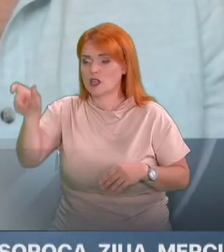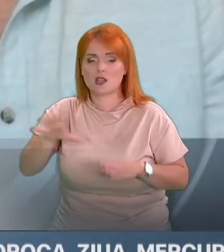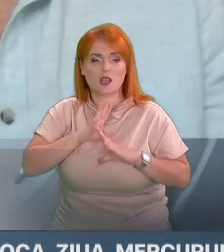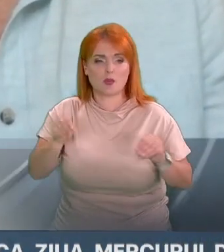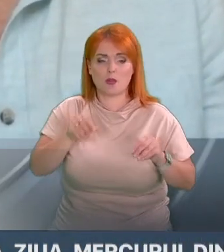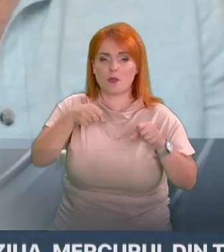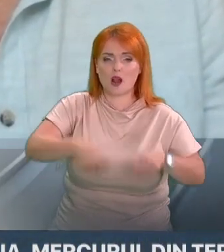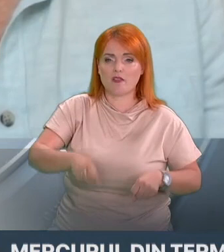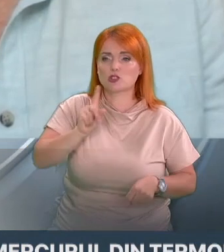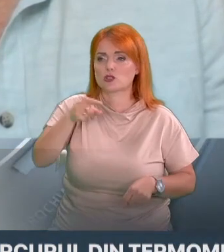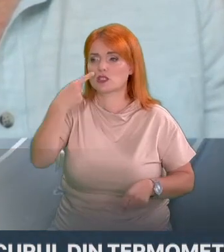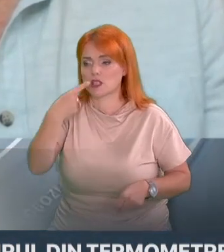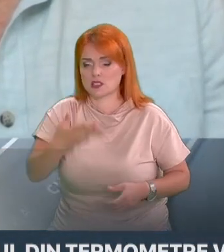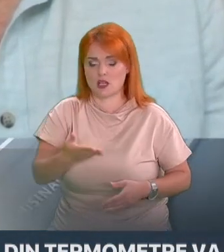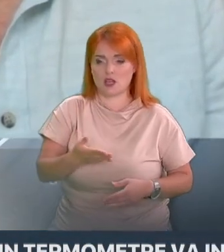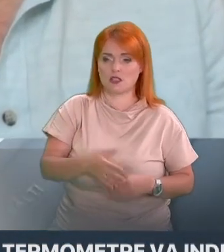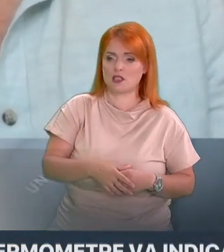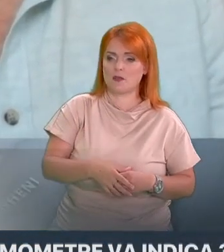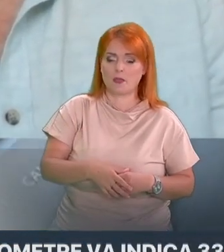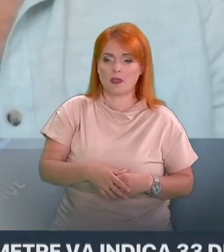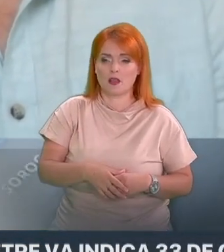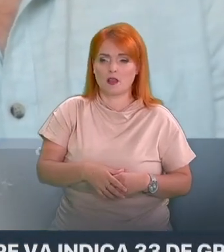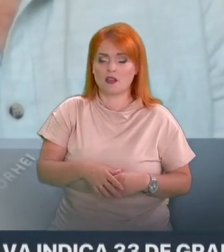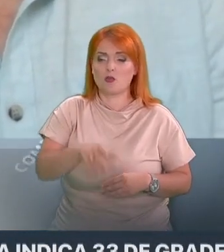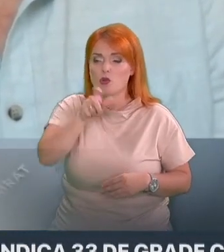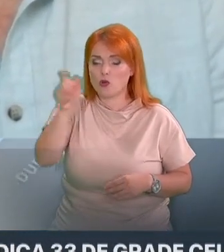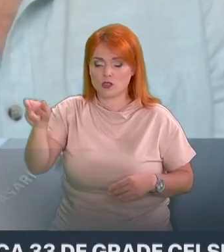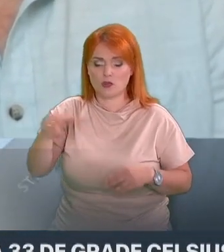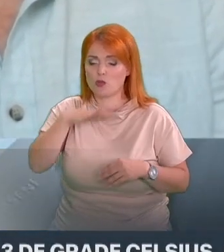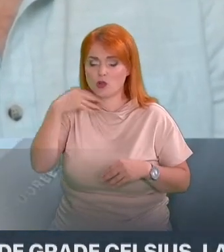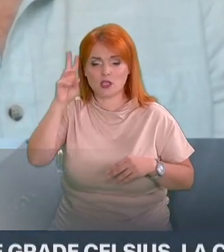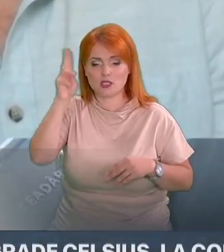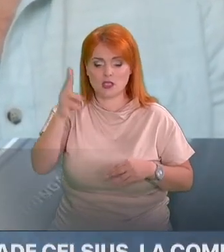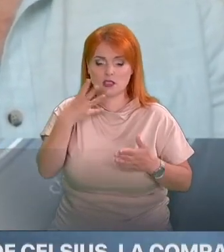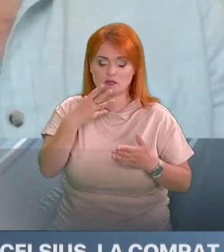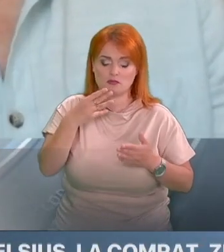să debitezi enormități care nu cadrează cu adevărul istoric. Deci, domnule Varta, trebuie